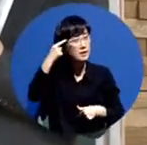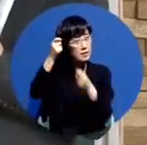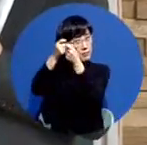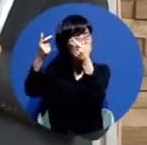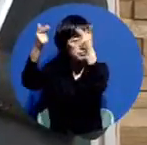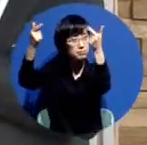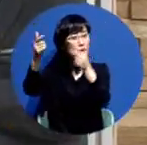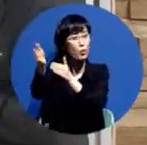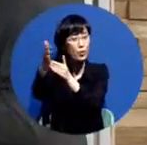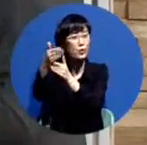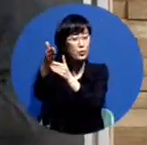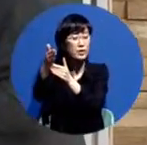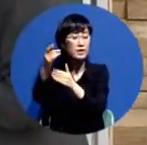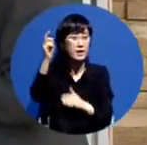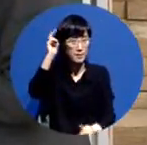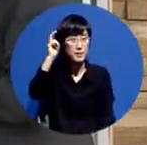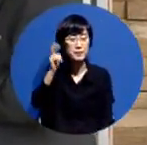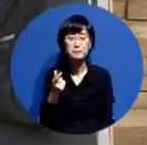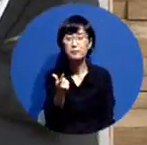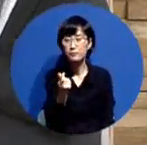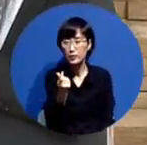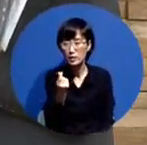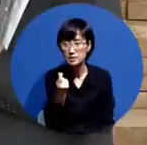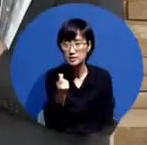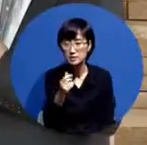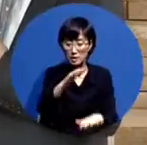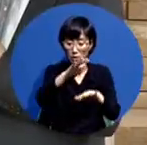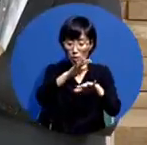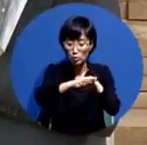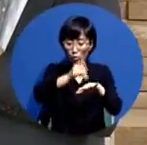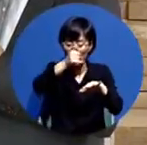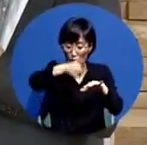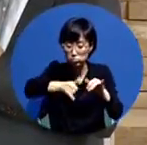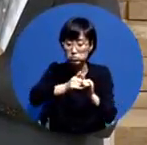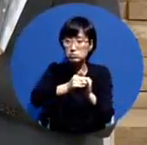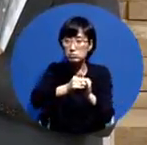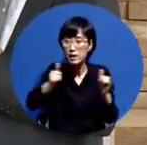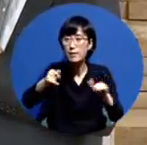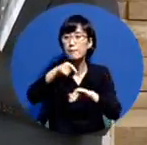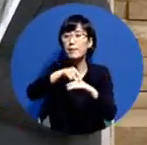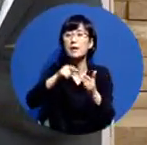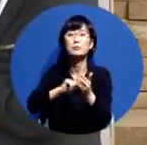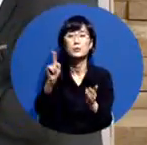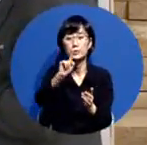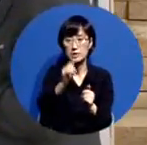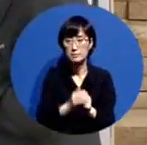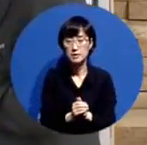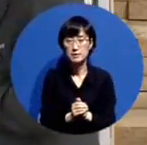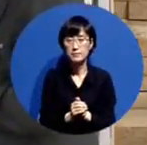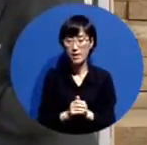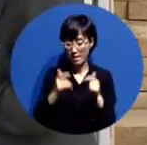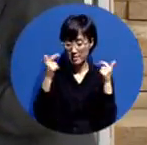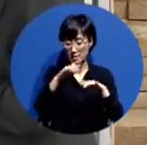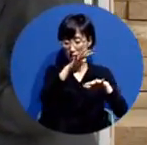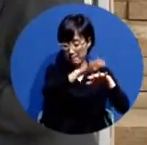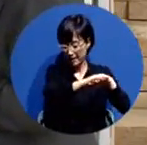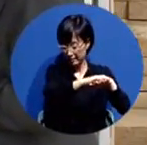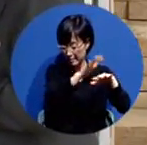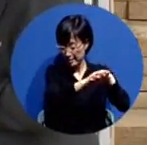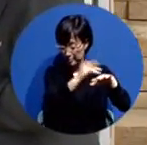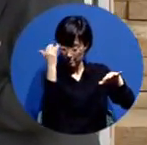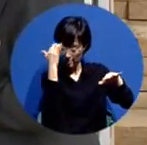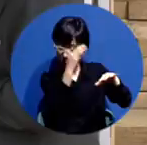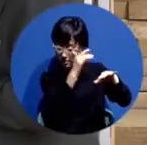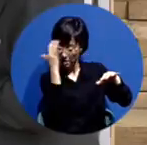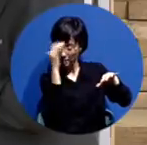입니다 这是理所当然的 농부의마음은어디있냐 农夫的心在哪里呢 항상밭에있습니다 常常在他